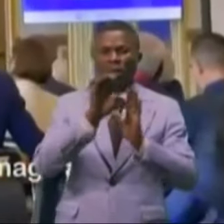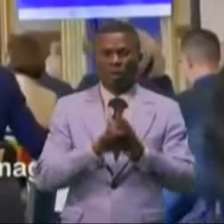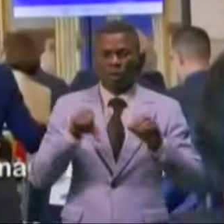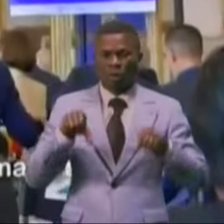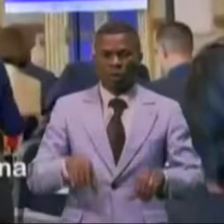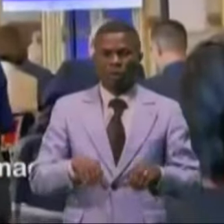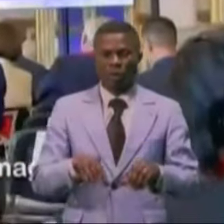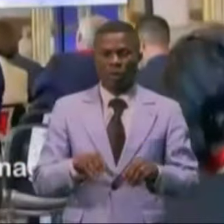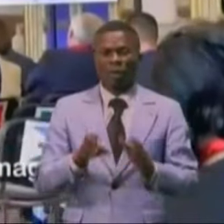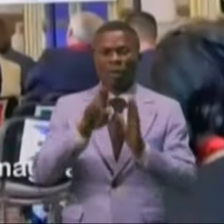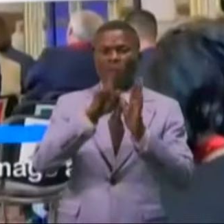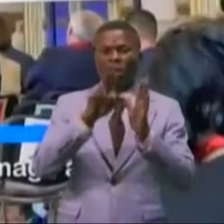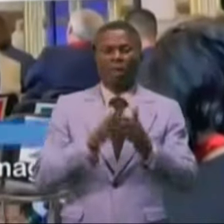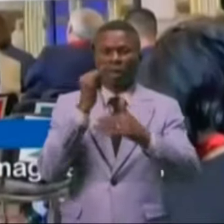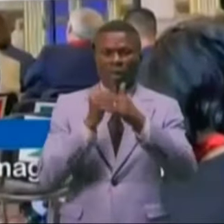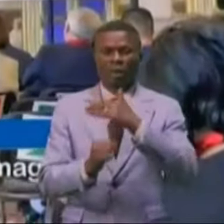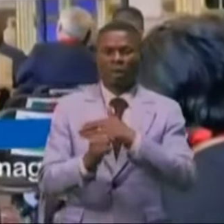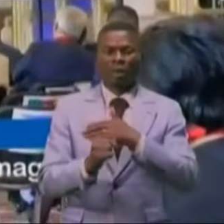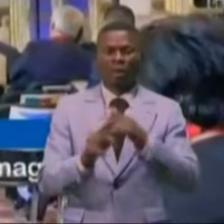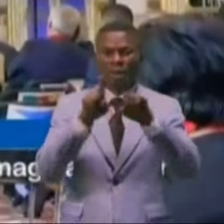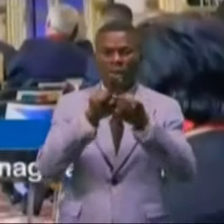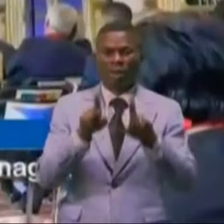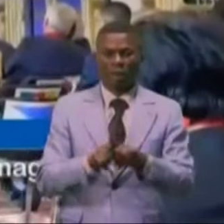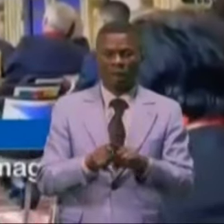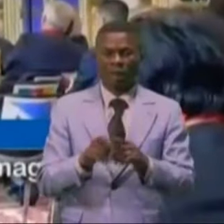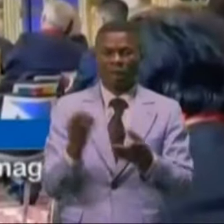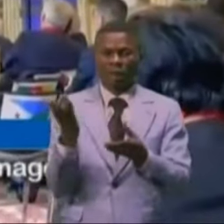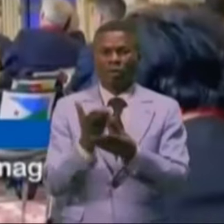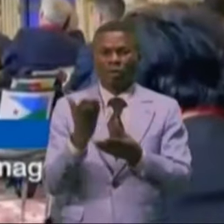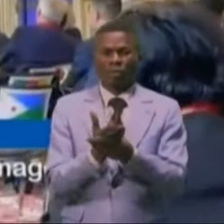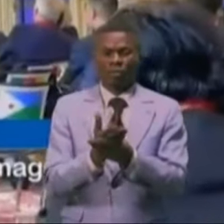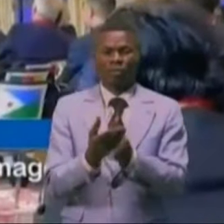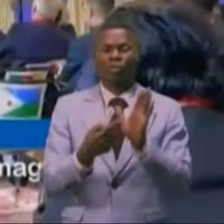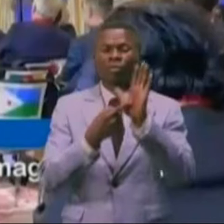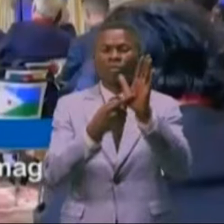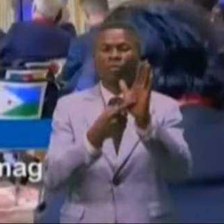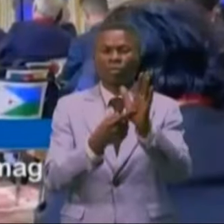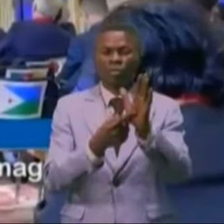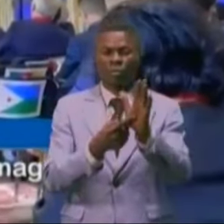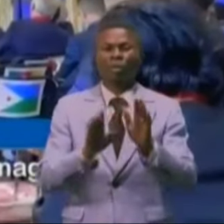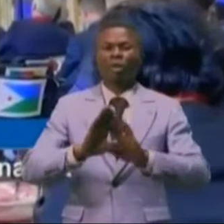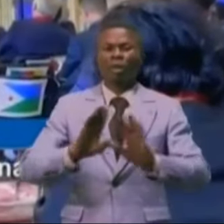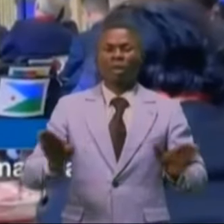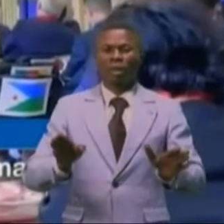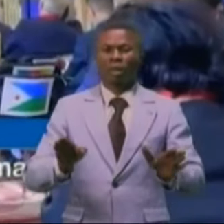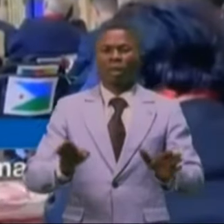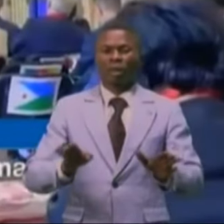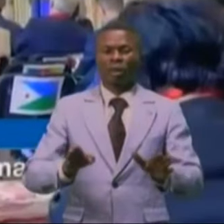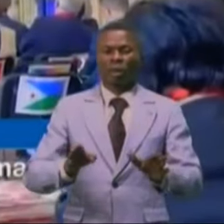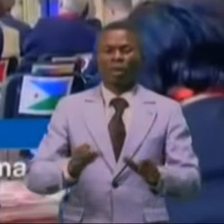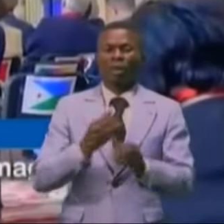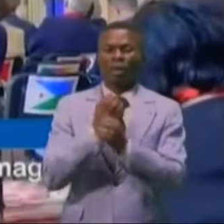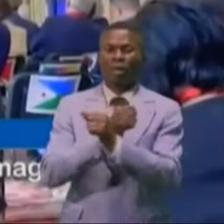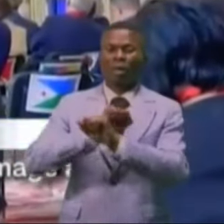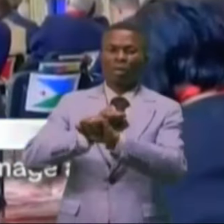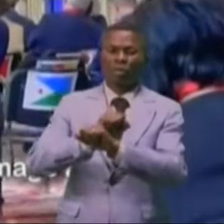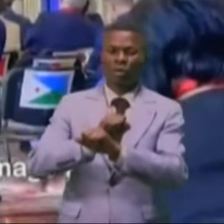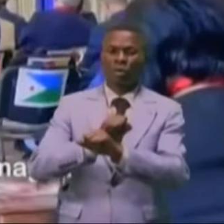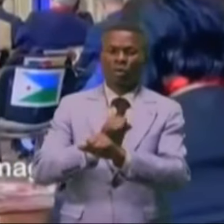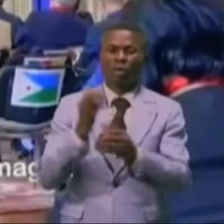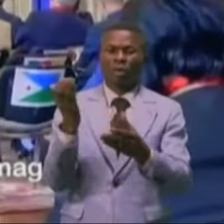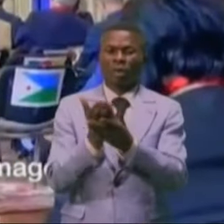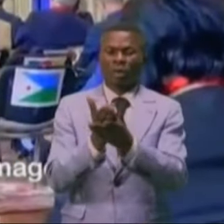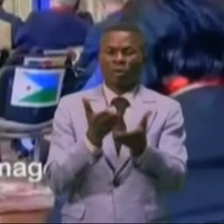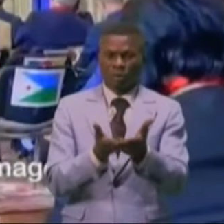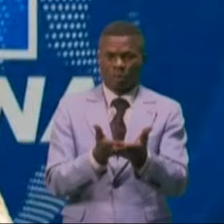son règlement intérieur, ainsi qu'un fascicule présentant les compétences et la jurisprudence de cette